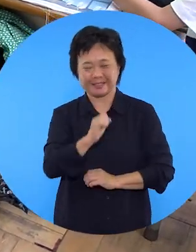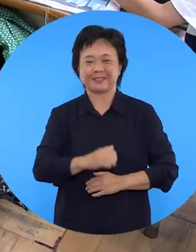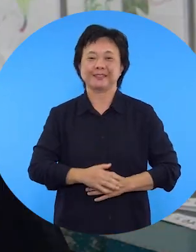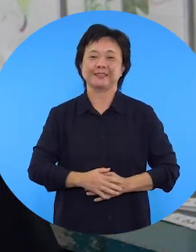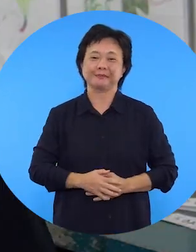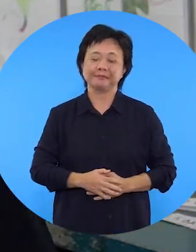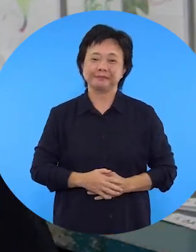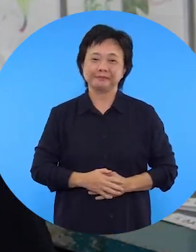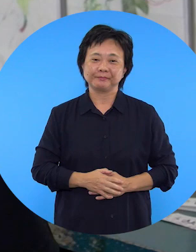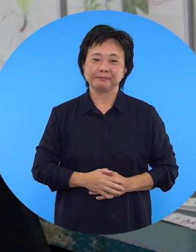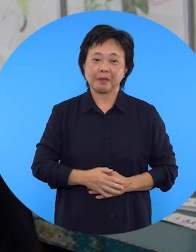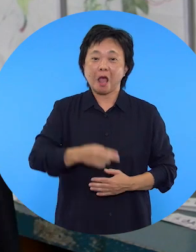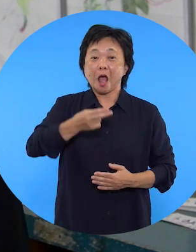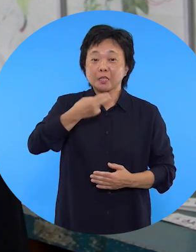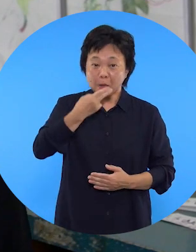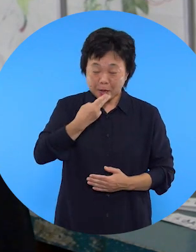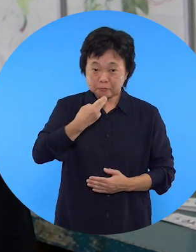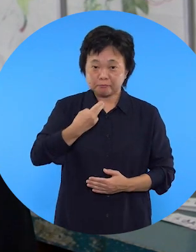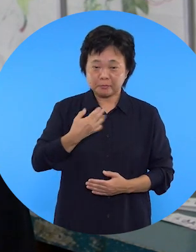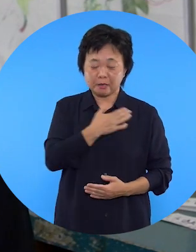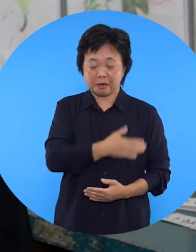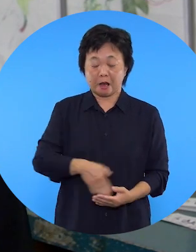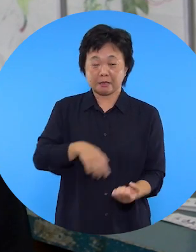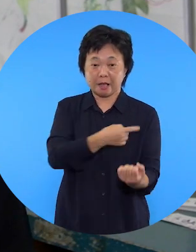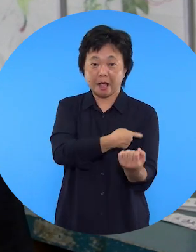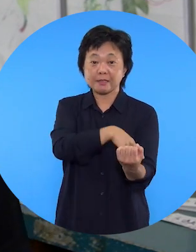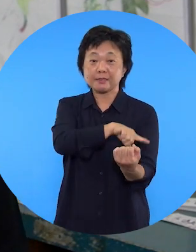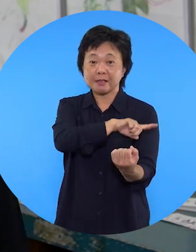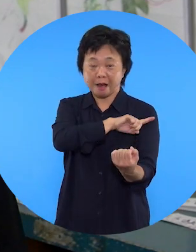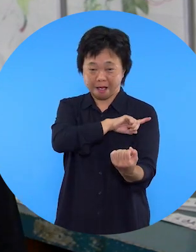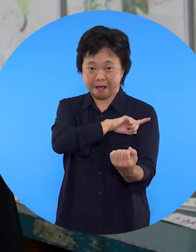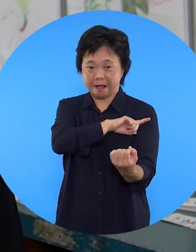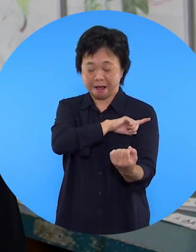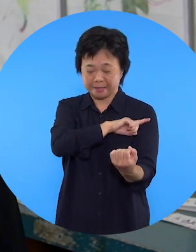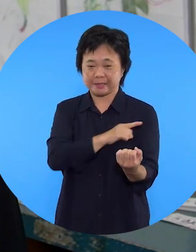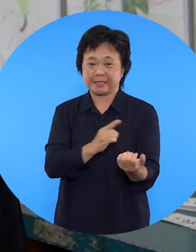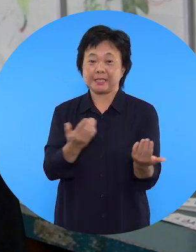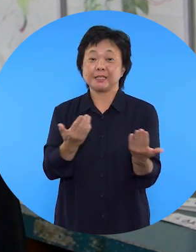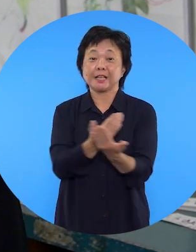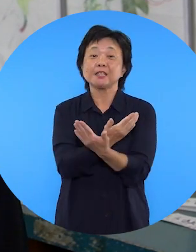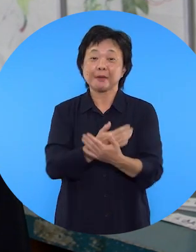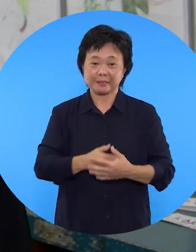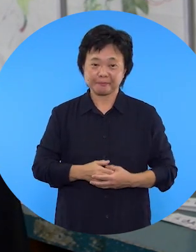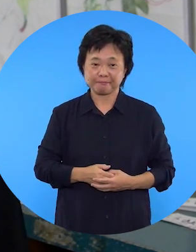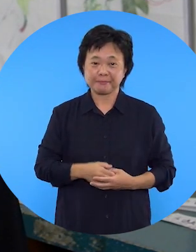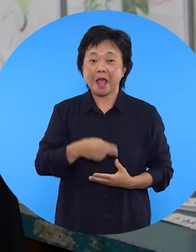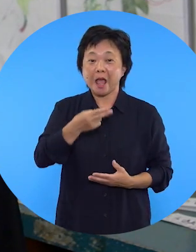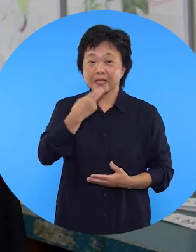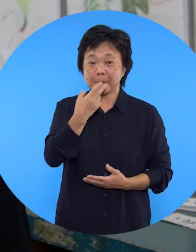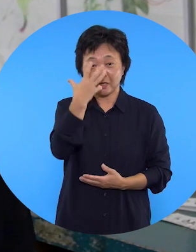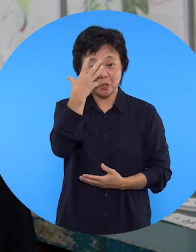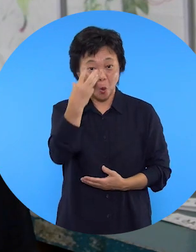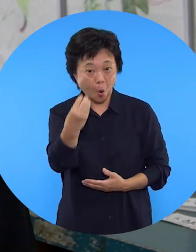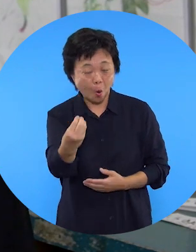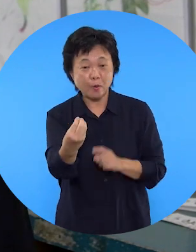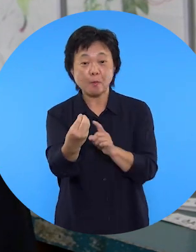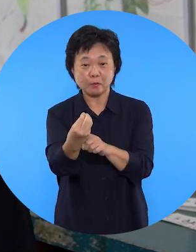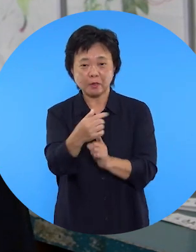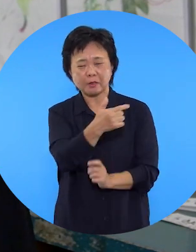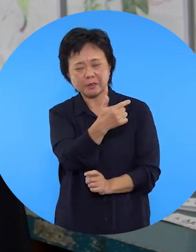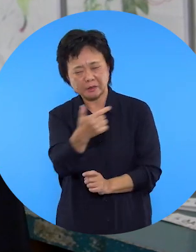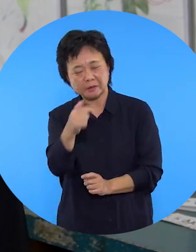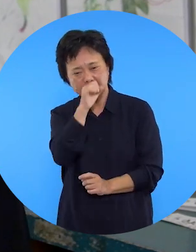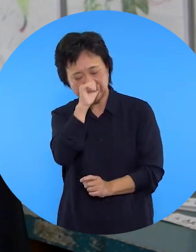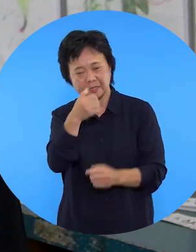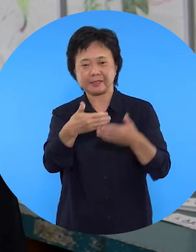ます食べるってことがすごくみんなの力になるので食べ物に興味をもってもらうのに